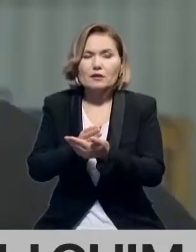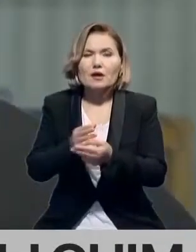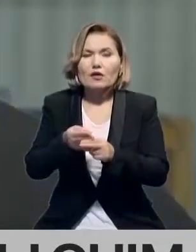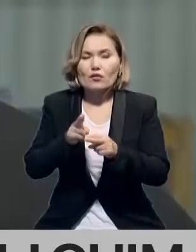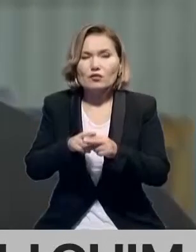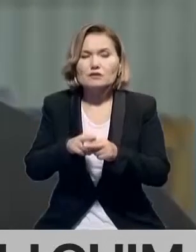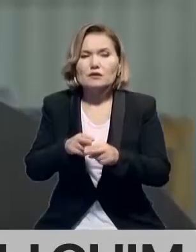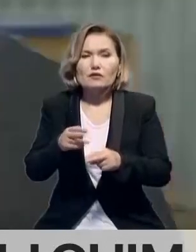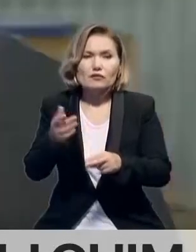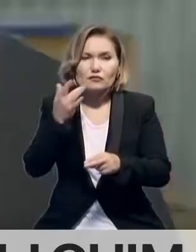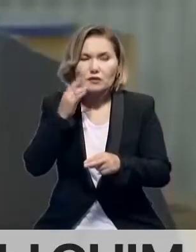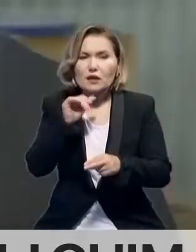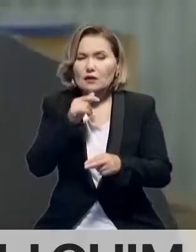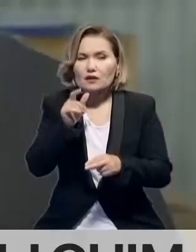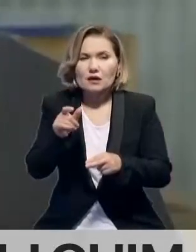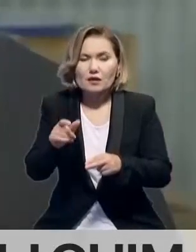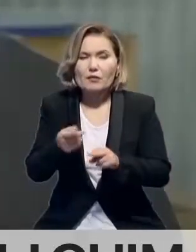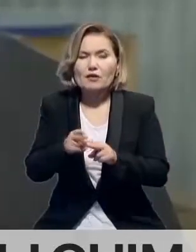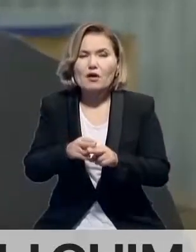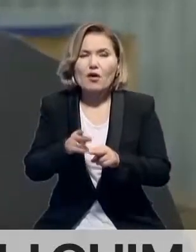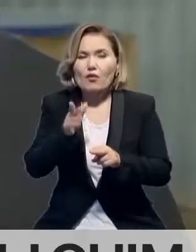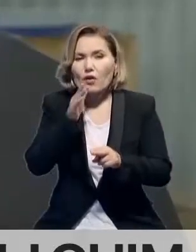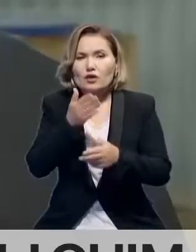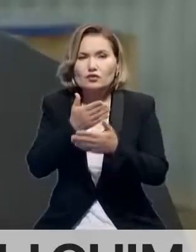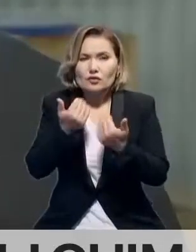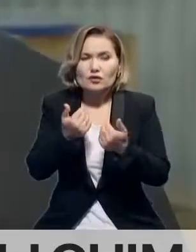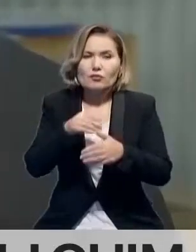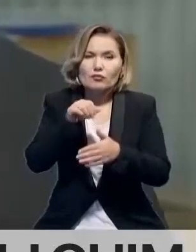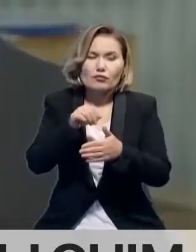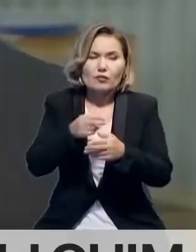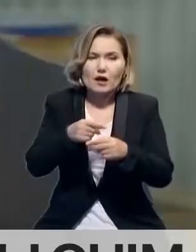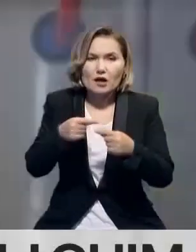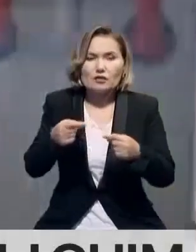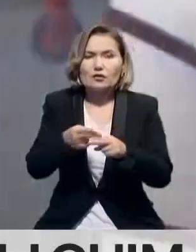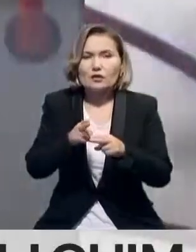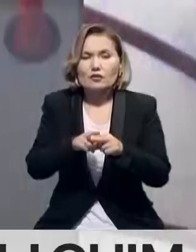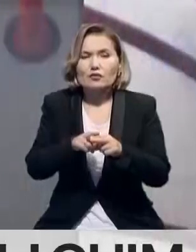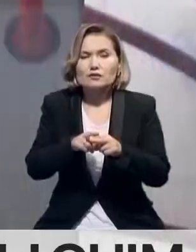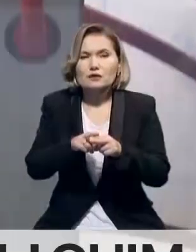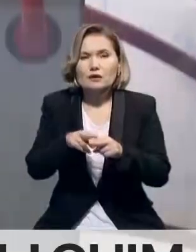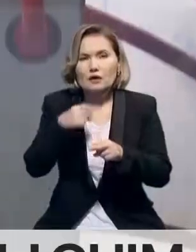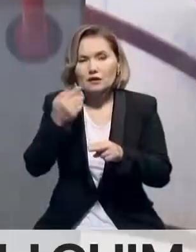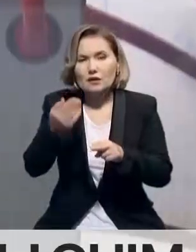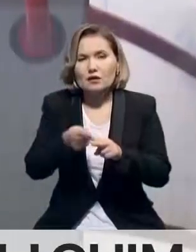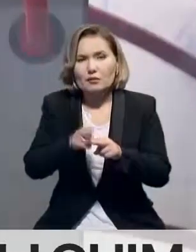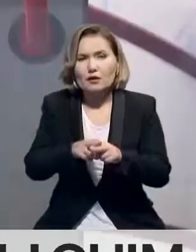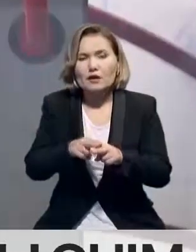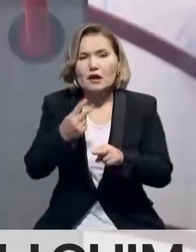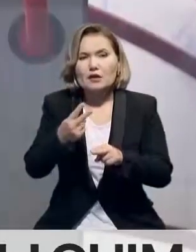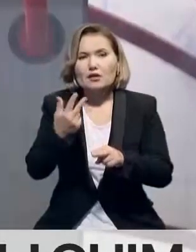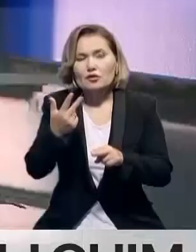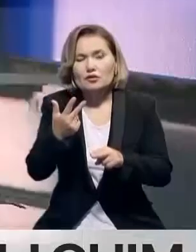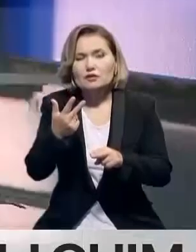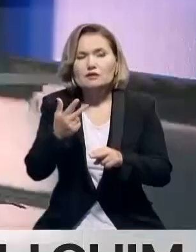алады, уақыт жоқ деп айту мүмкін. Күшіңді, жігеріңді осы өзіңнің өндірісіңе арнайсың. 3 сағат, 2 сағат ұйықтаған күндеріміз болды деймін.